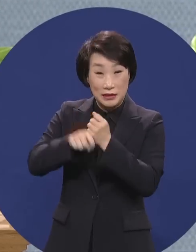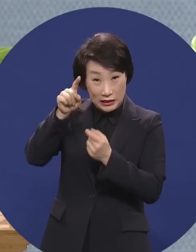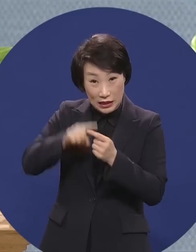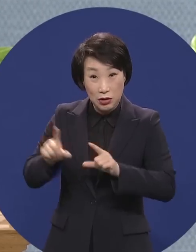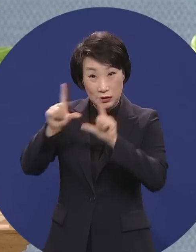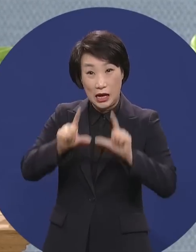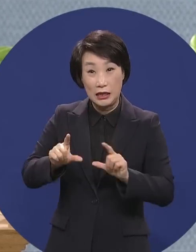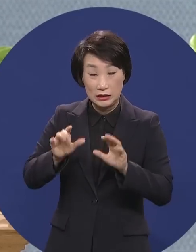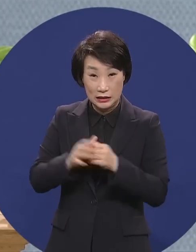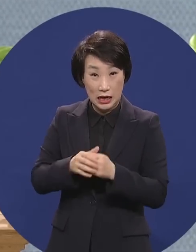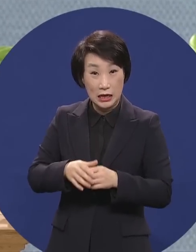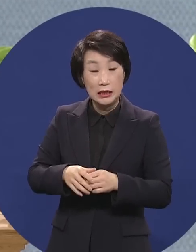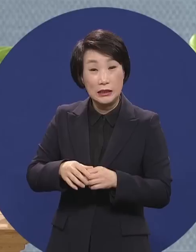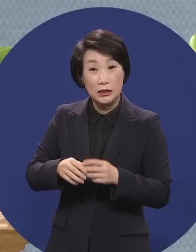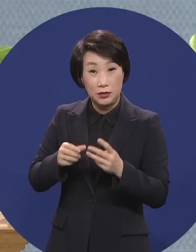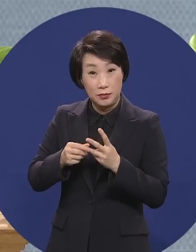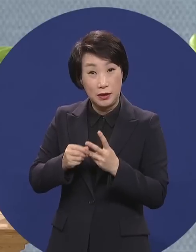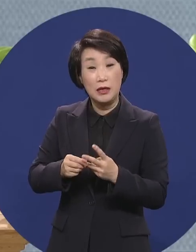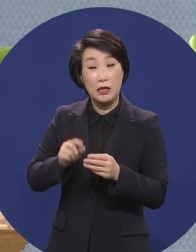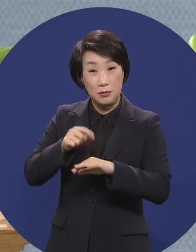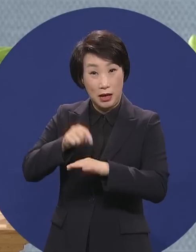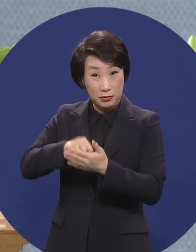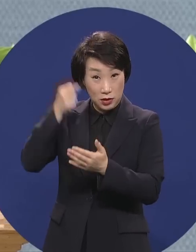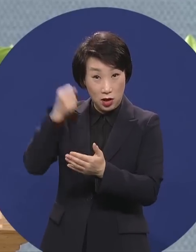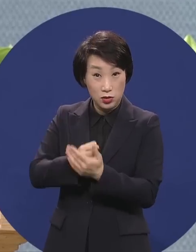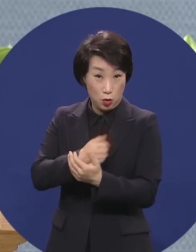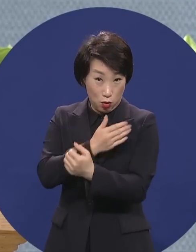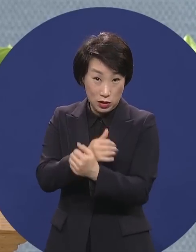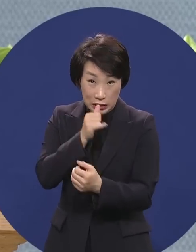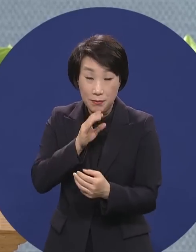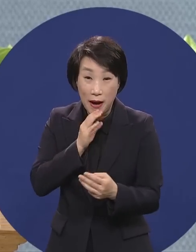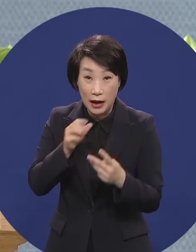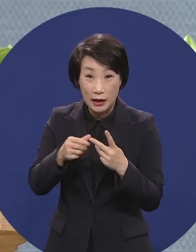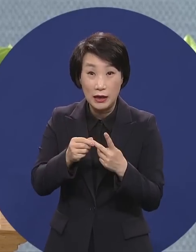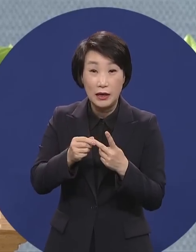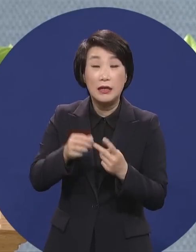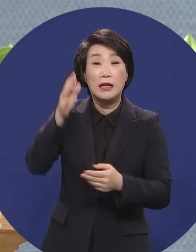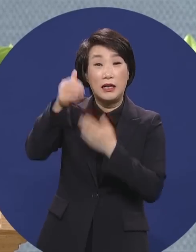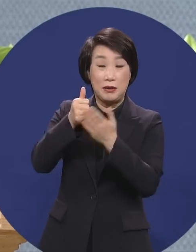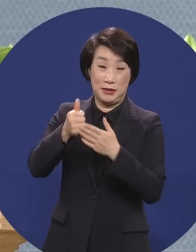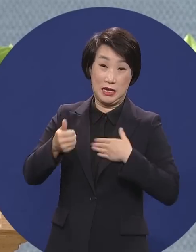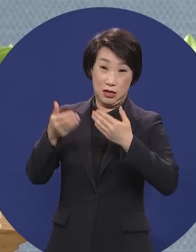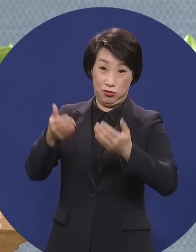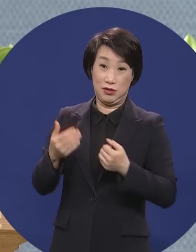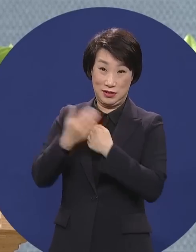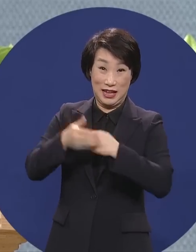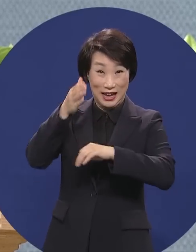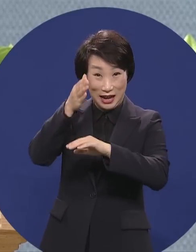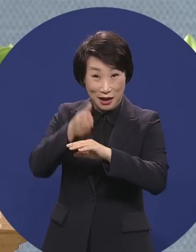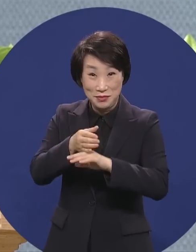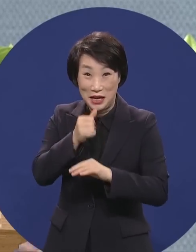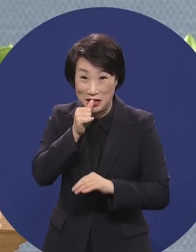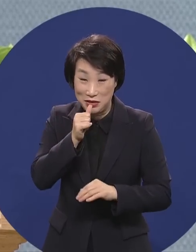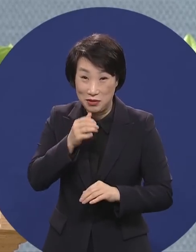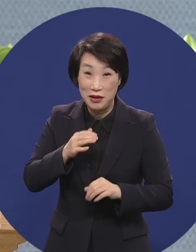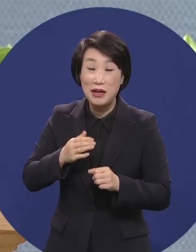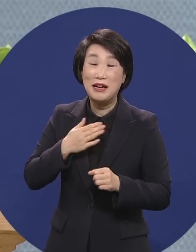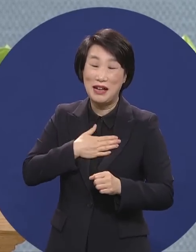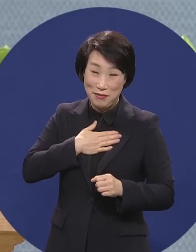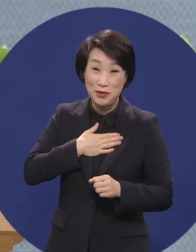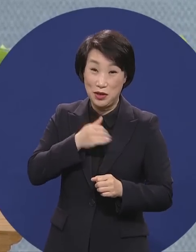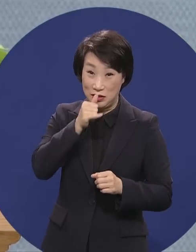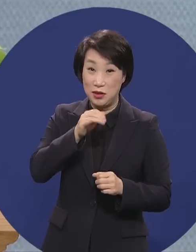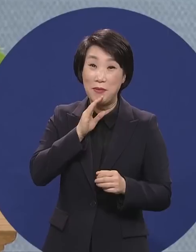한다는 우리는 의지와, 그리고 하나님의 내게 주신 은혜가 감사해서 사는